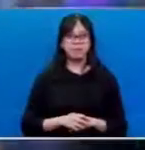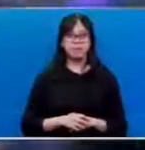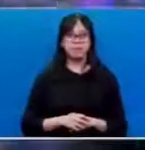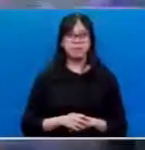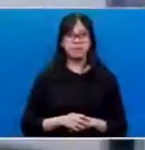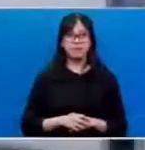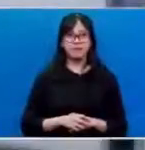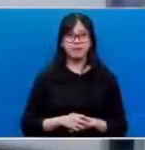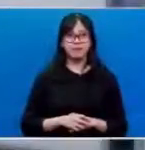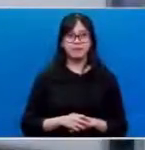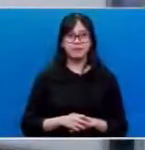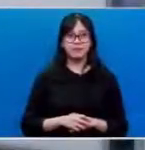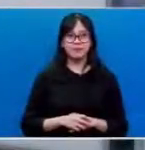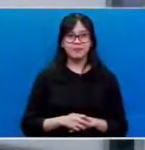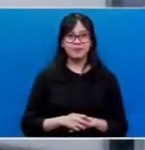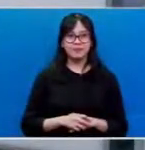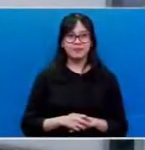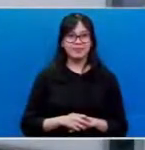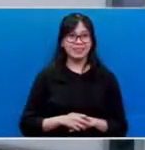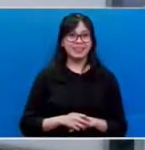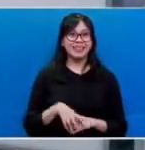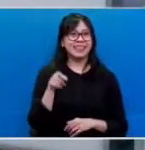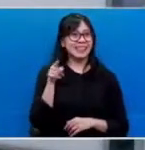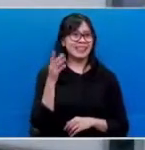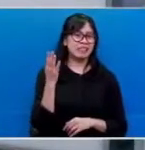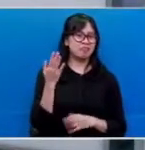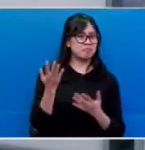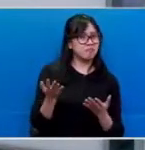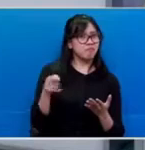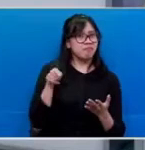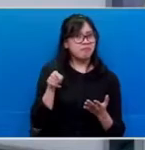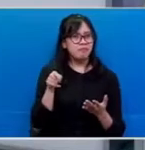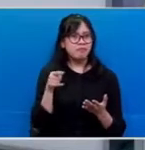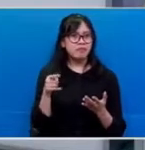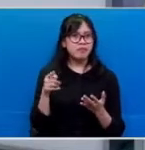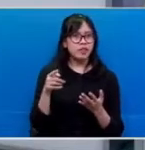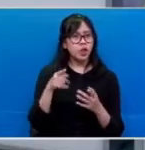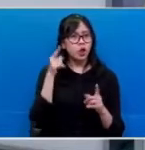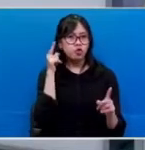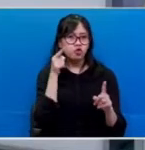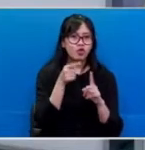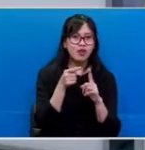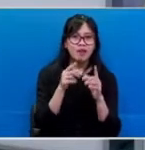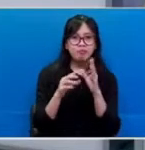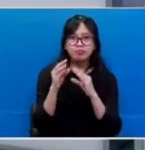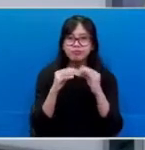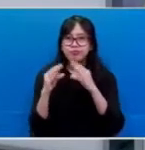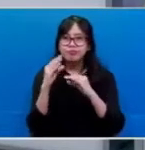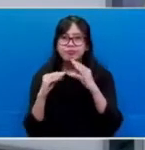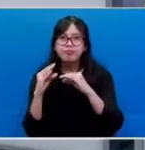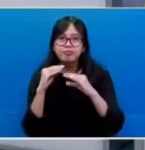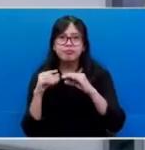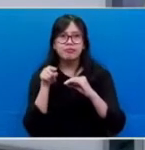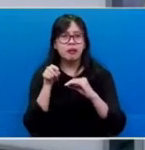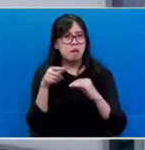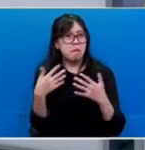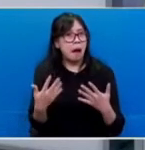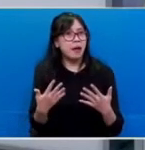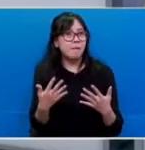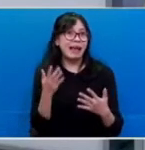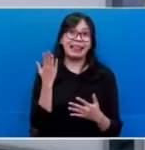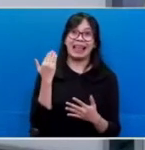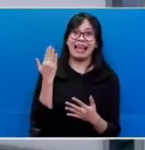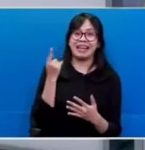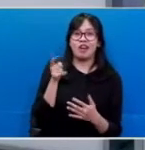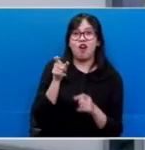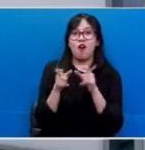TV ya Eh bagaimana kemudian eh tujuan dari pembahasan hal dari yang Disinggung